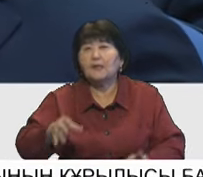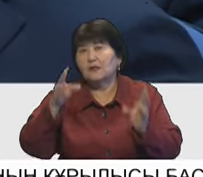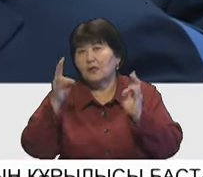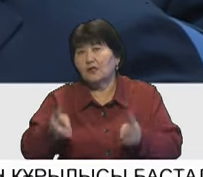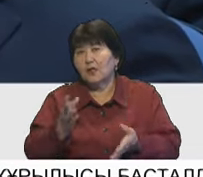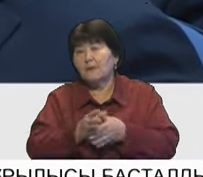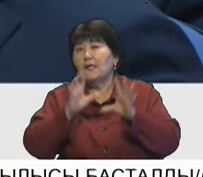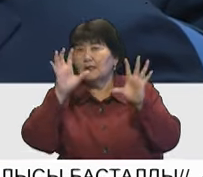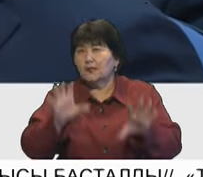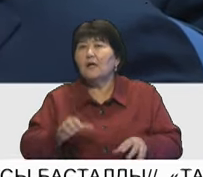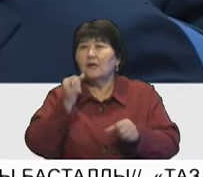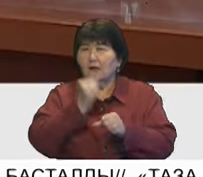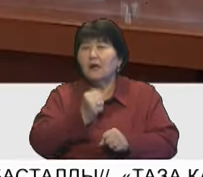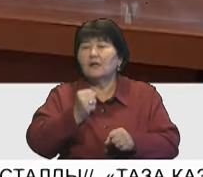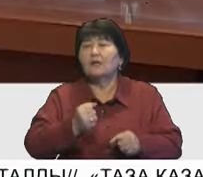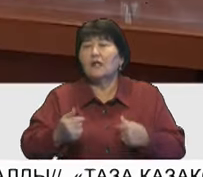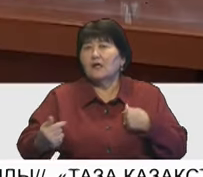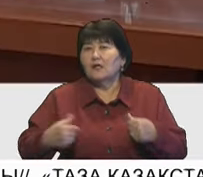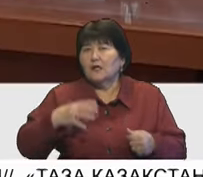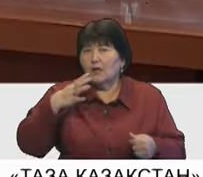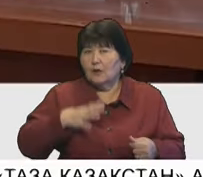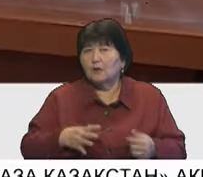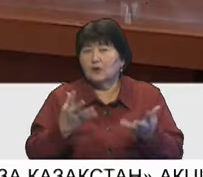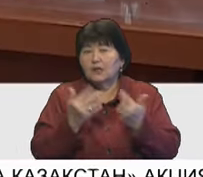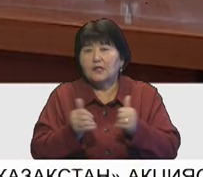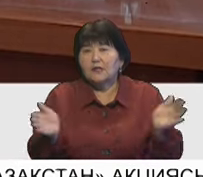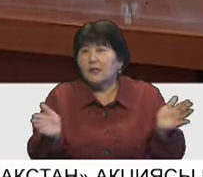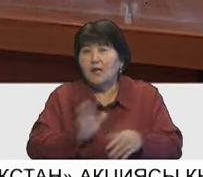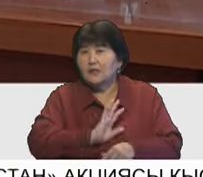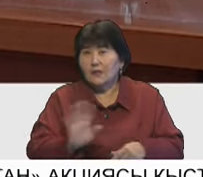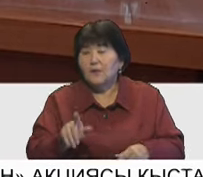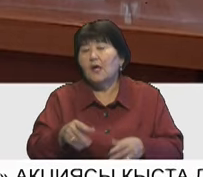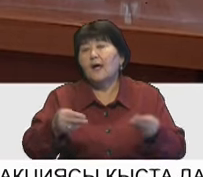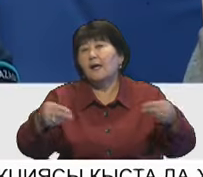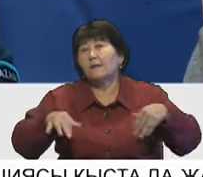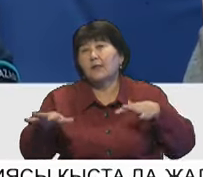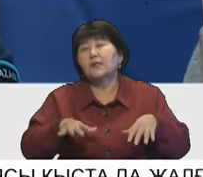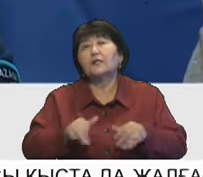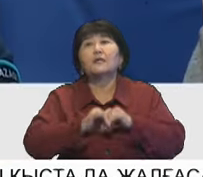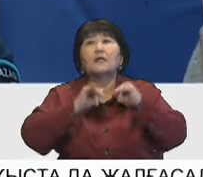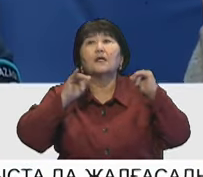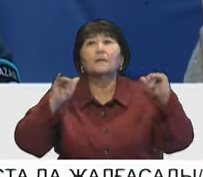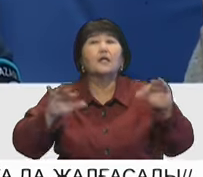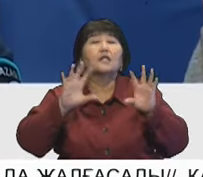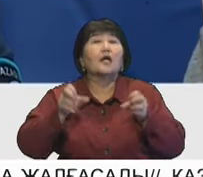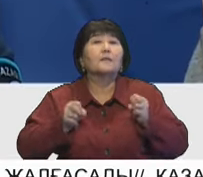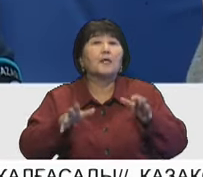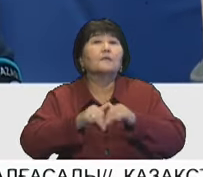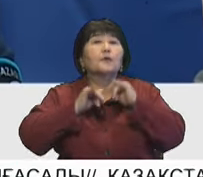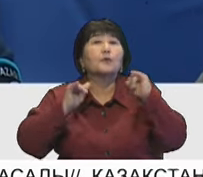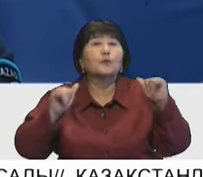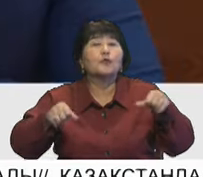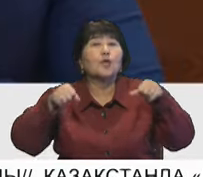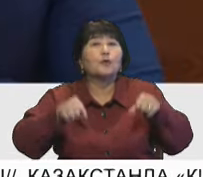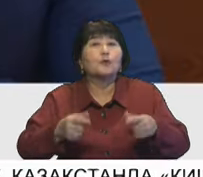шеккен. Заң қатайса да, зәбір көрген жандардың қатары азаяр емес. Әкімшілік істерде белең алған. Жалпы қылмыстың өсуіне